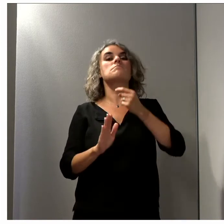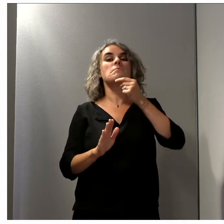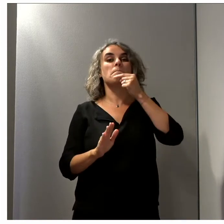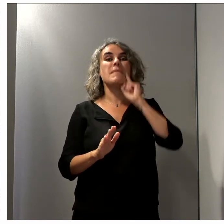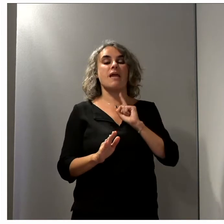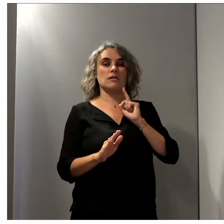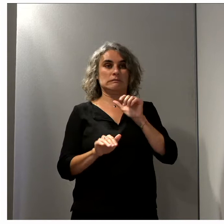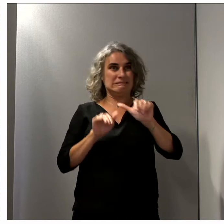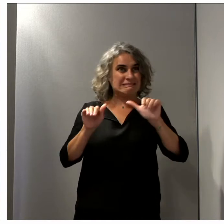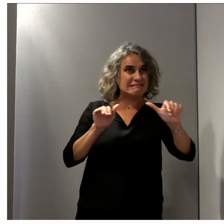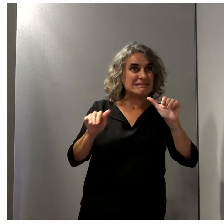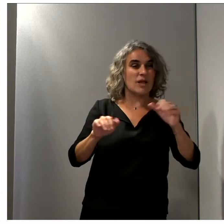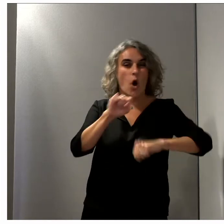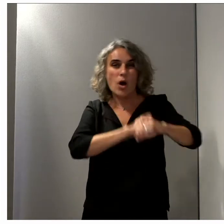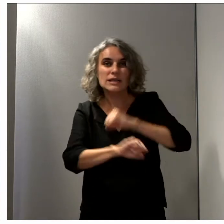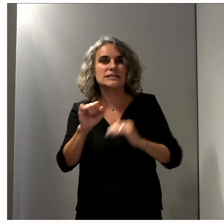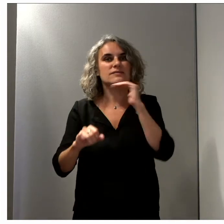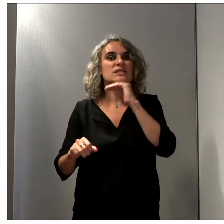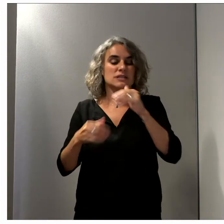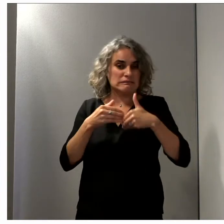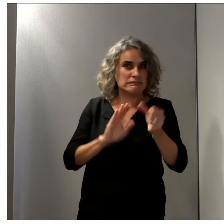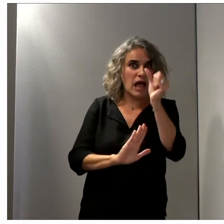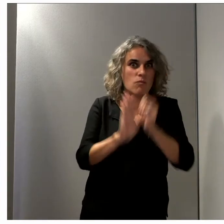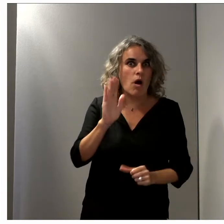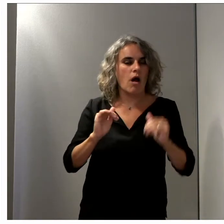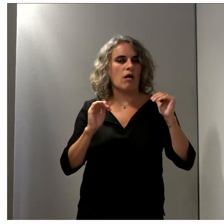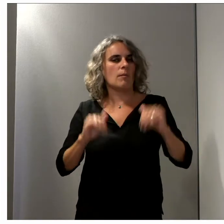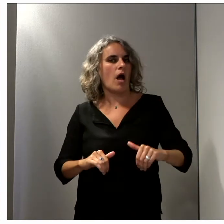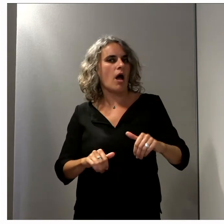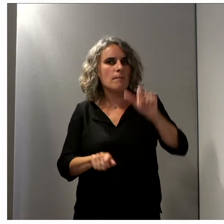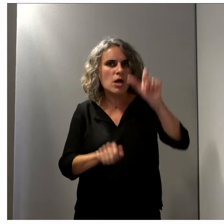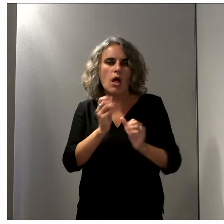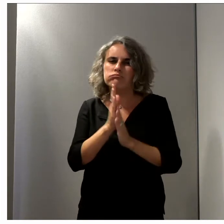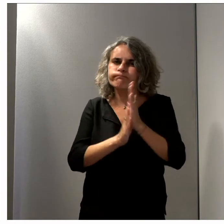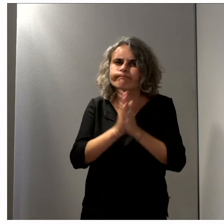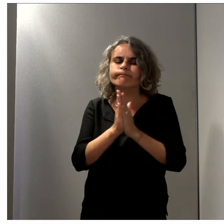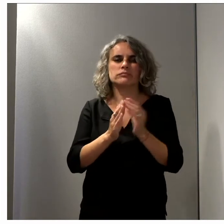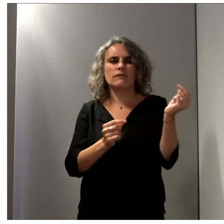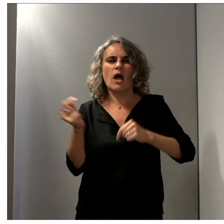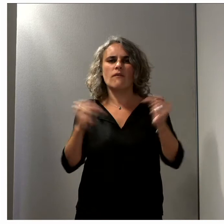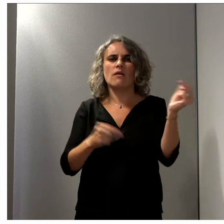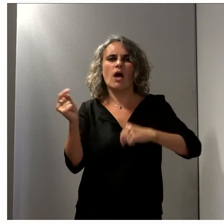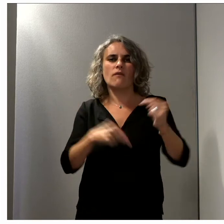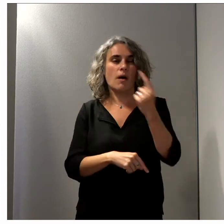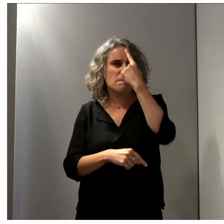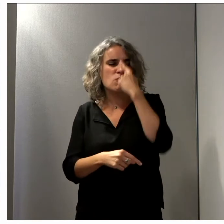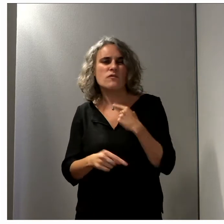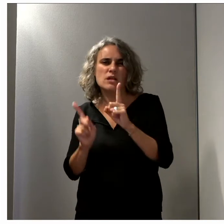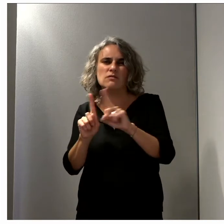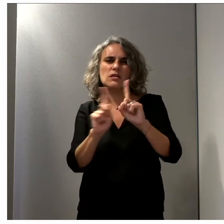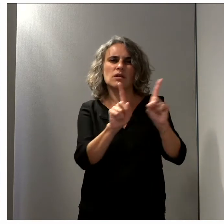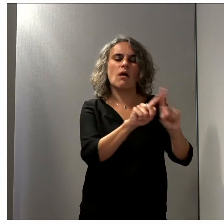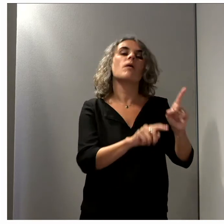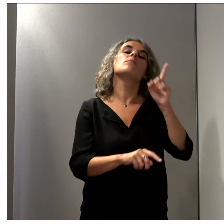c'est vrai que c'était compliqué pour eux. Il y a vraiment eu une forte mobilisation, beaucoup de bonne volonté pour trouver des profils variés,